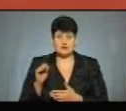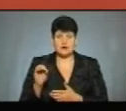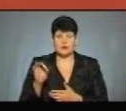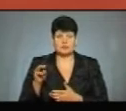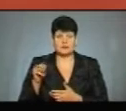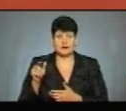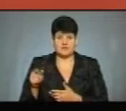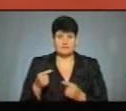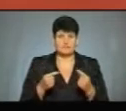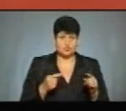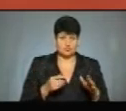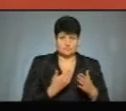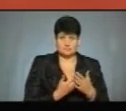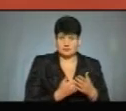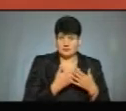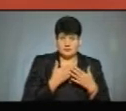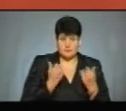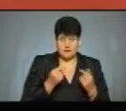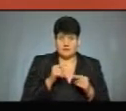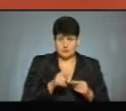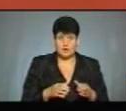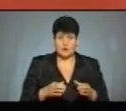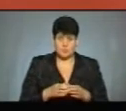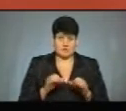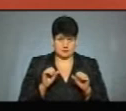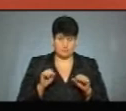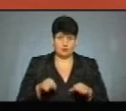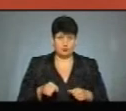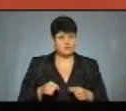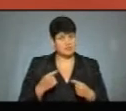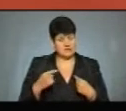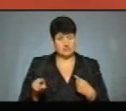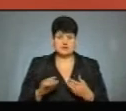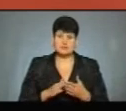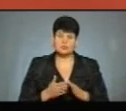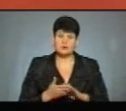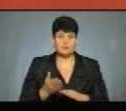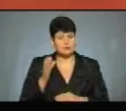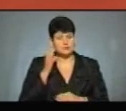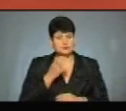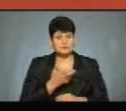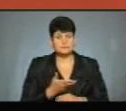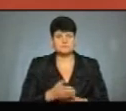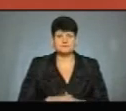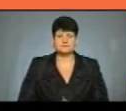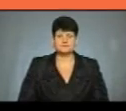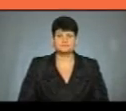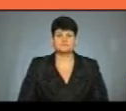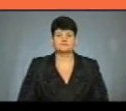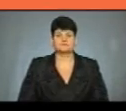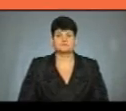варіанті їх немає, але вони громада спроможна. Тут зовсім інша ситуація. Давайте почуємо, що каже голова цієї громади.